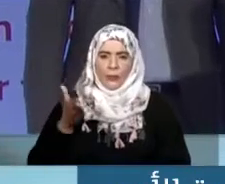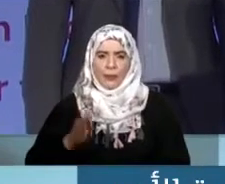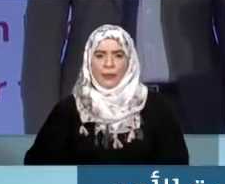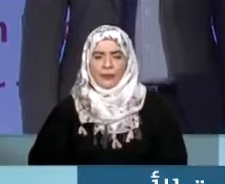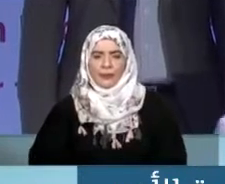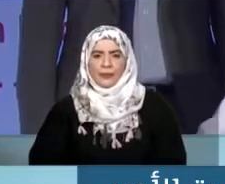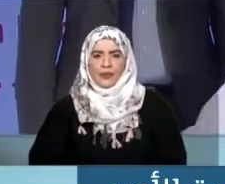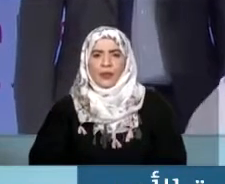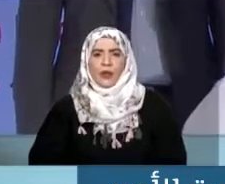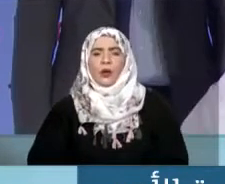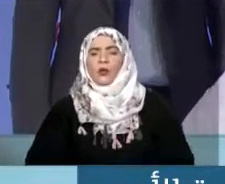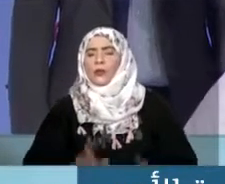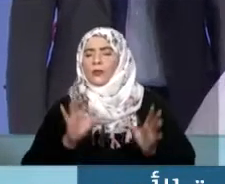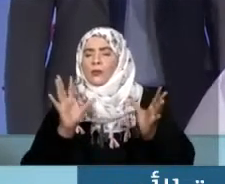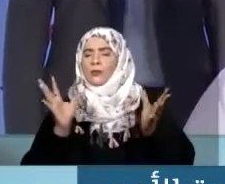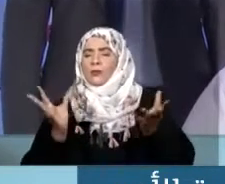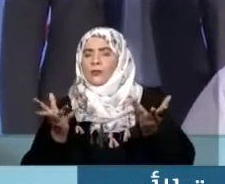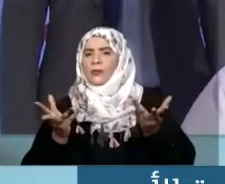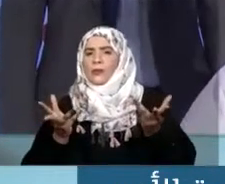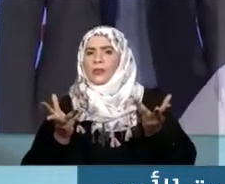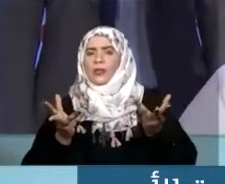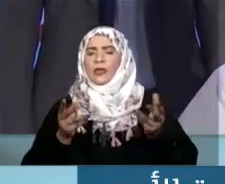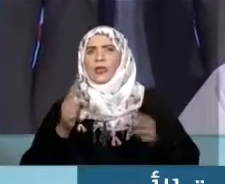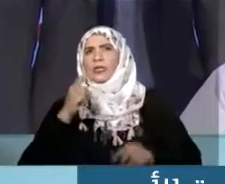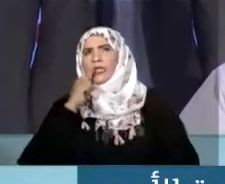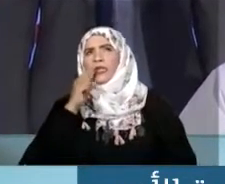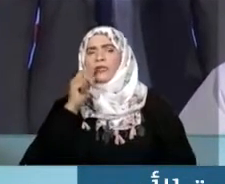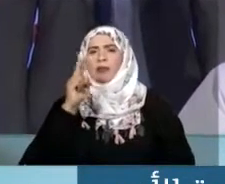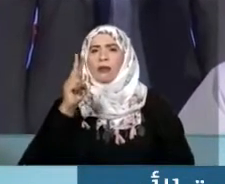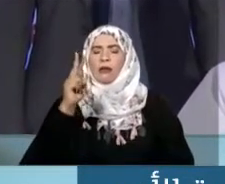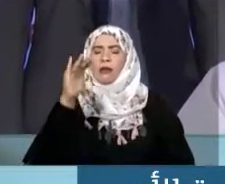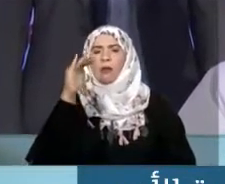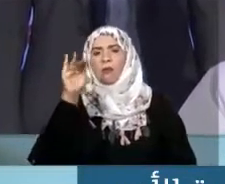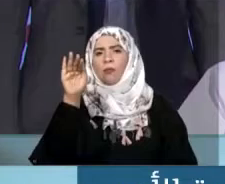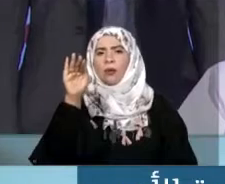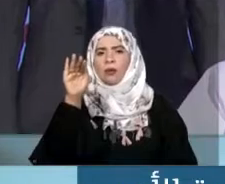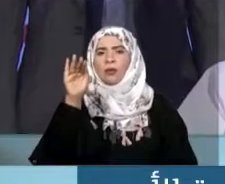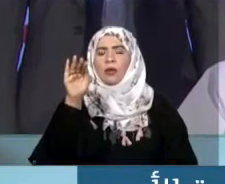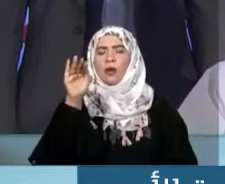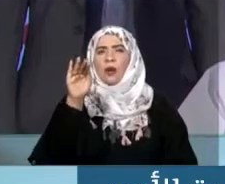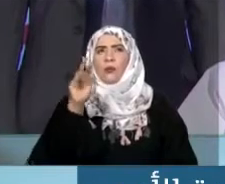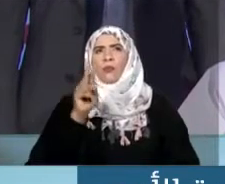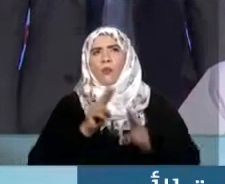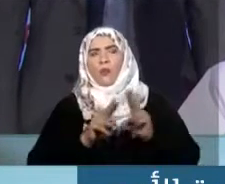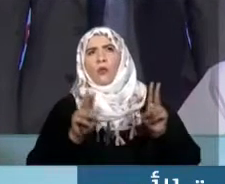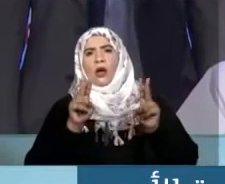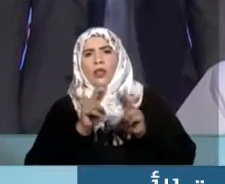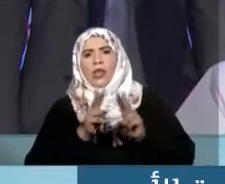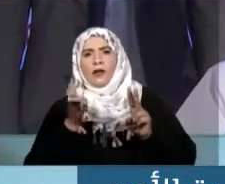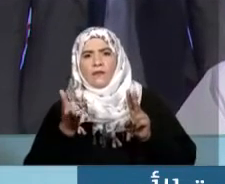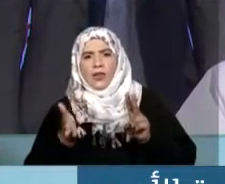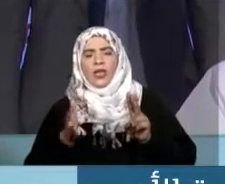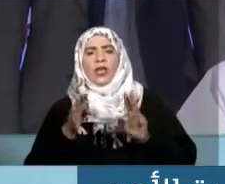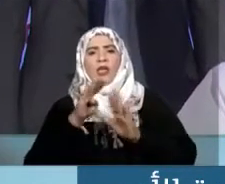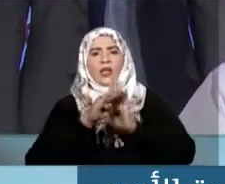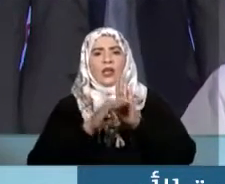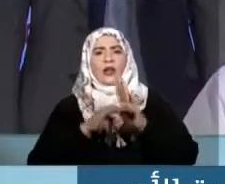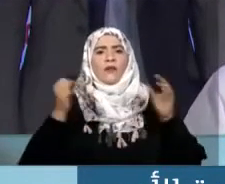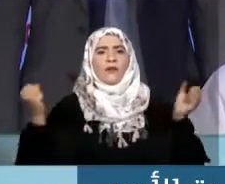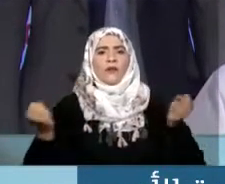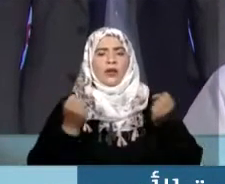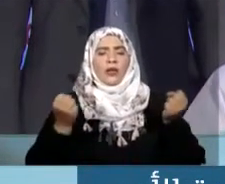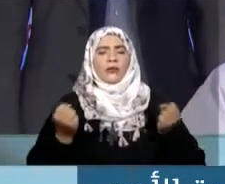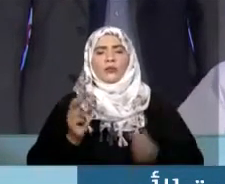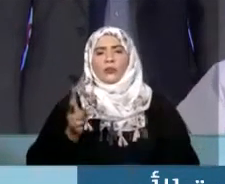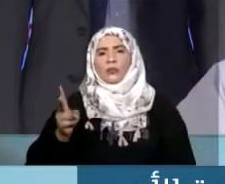الاتفاقية التي تتجاوز السنتين ونص، من ضمنها بعض المؤتمرات والفعاليات العامة.